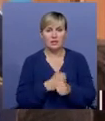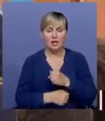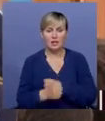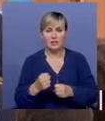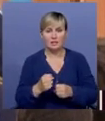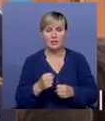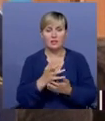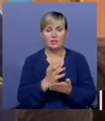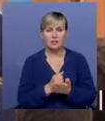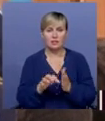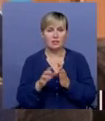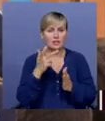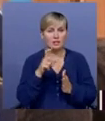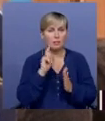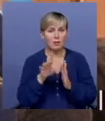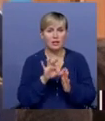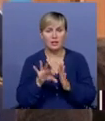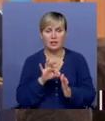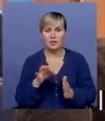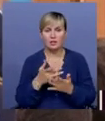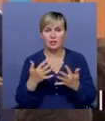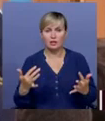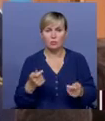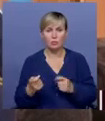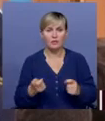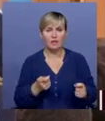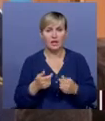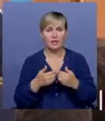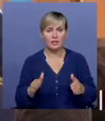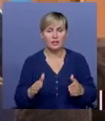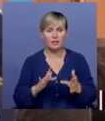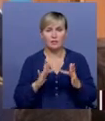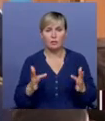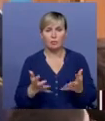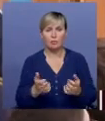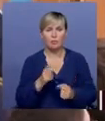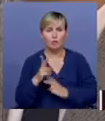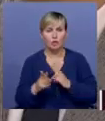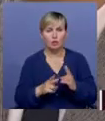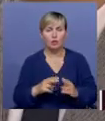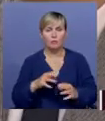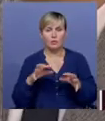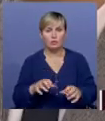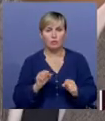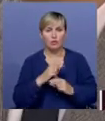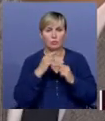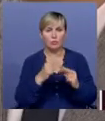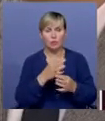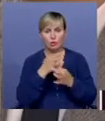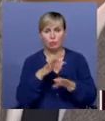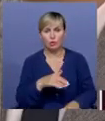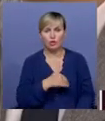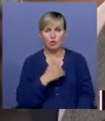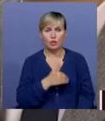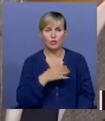Это позволило отобрать 300 молодых эффективных управленцев. Открытая виртуальная приемная, куда с жалобой к президенту может обратиться любой